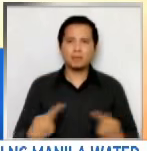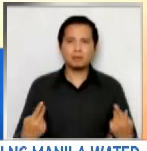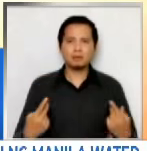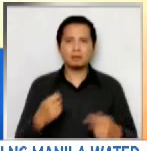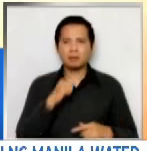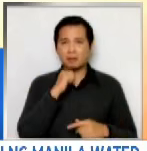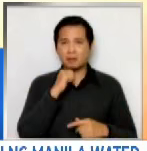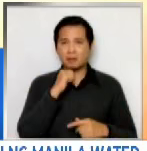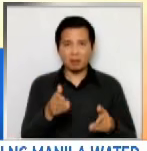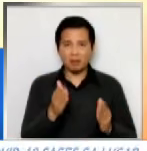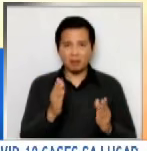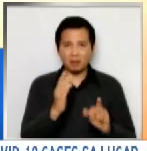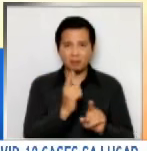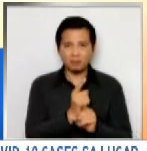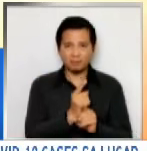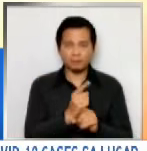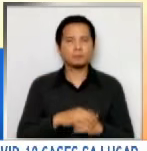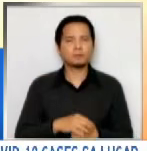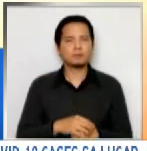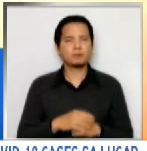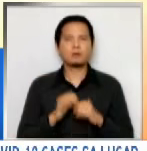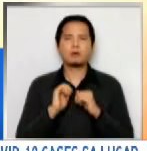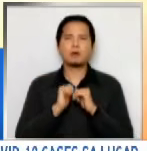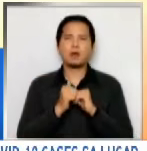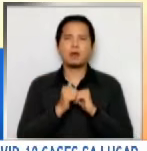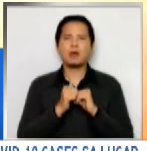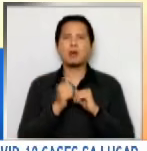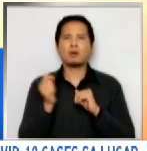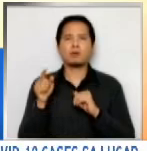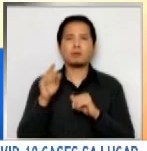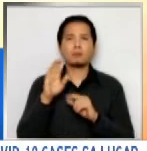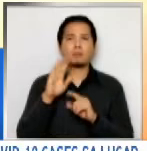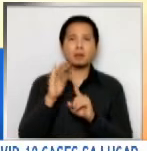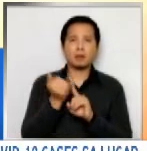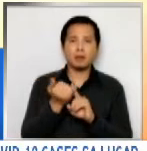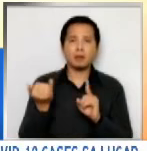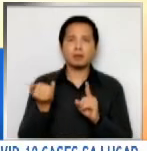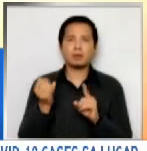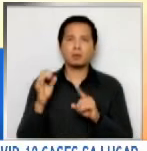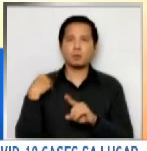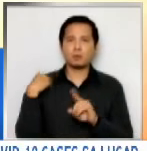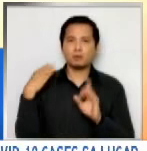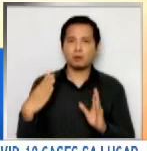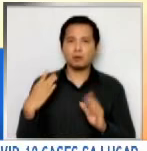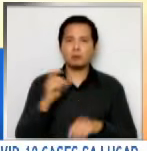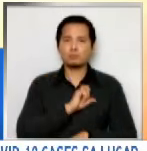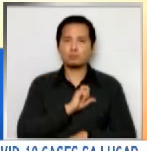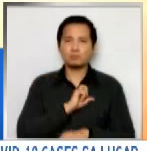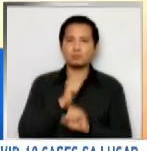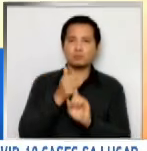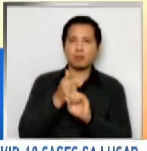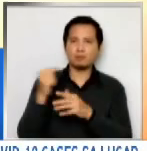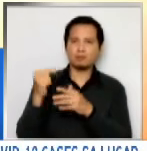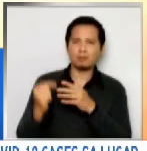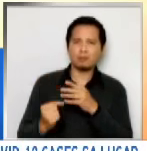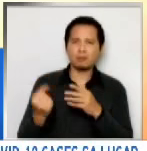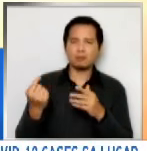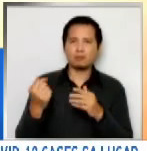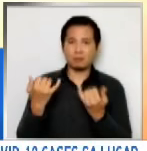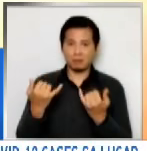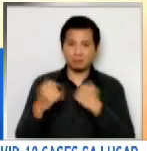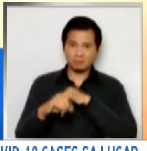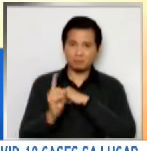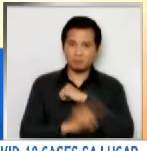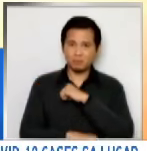pinapayagan. So paano po ba mapapanagot yung mga barangay, lungsod o even yung pulis na mga may ganitong klase ng